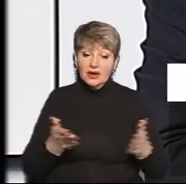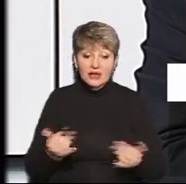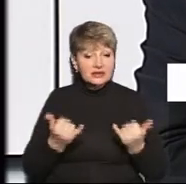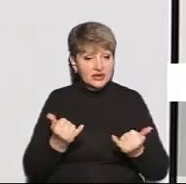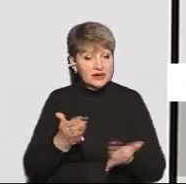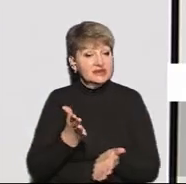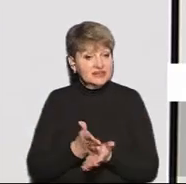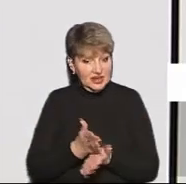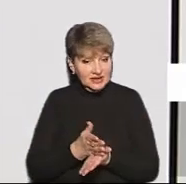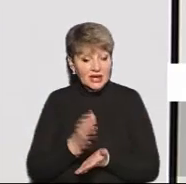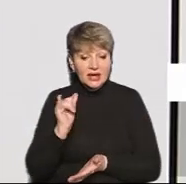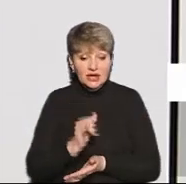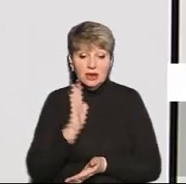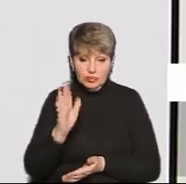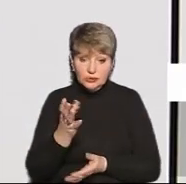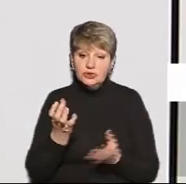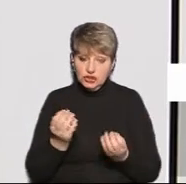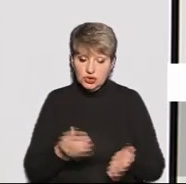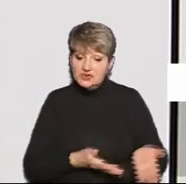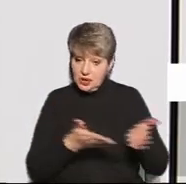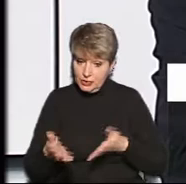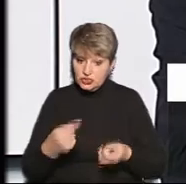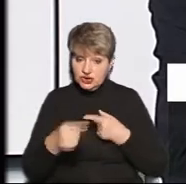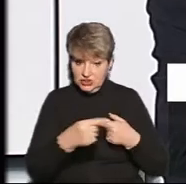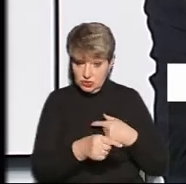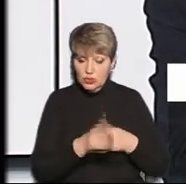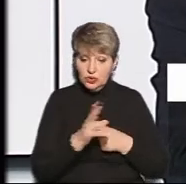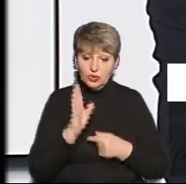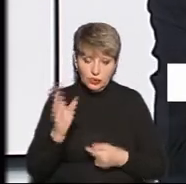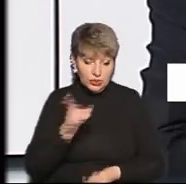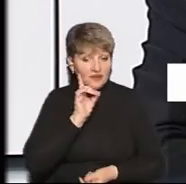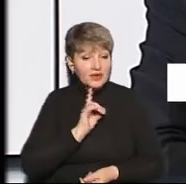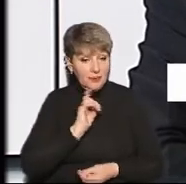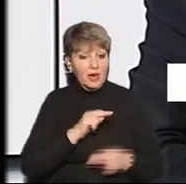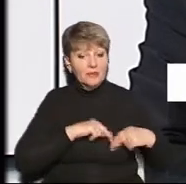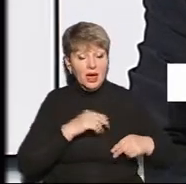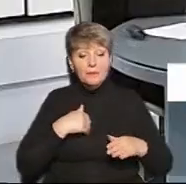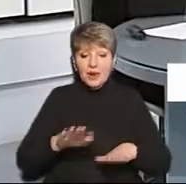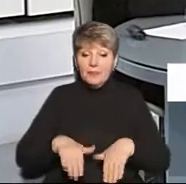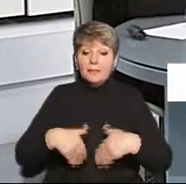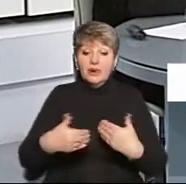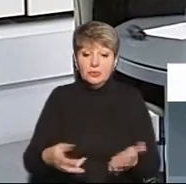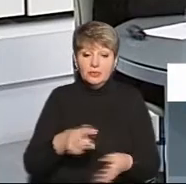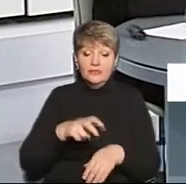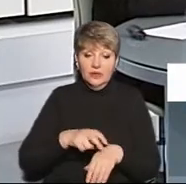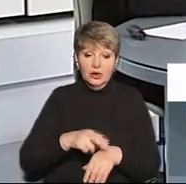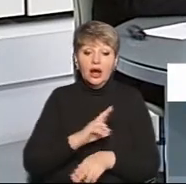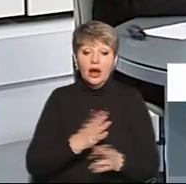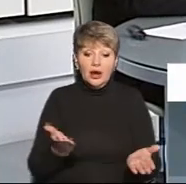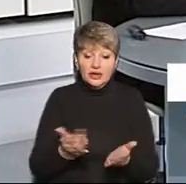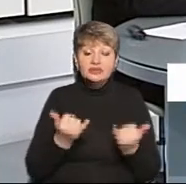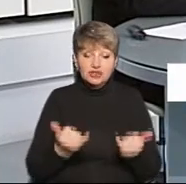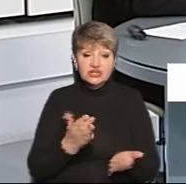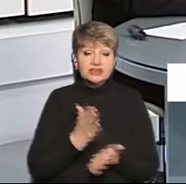другому пологовому. Втім, будуть запрошені інші. Тобто, хто буде працювати в цьому тимчасовому шпиталі? Медики? Ми пропонуємо медикам, які працюють, тому що,